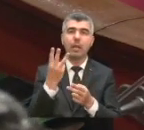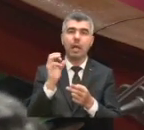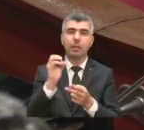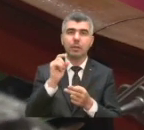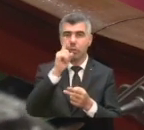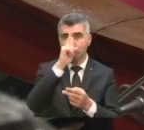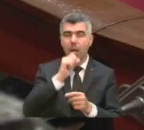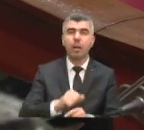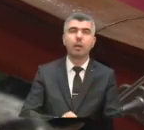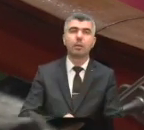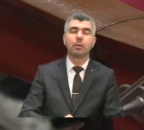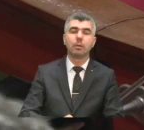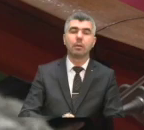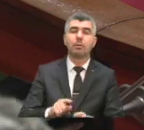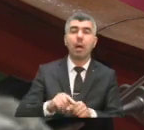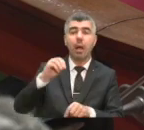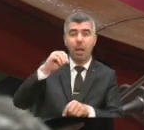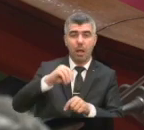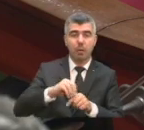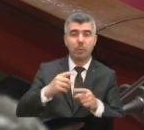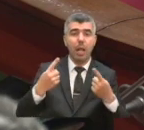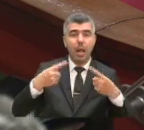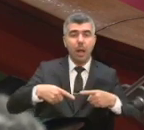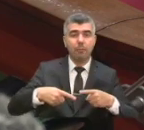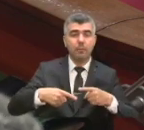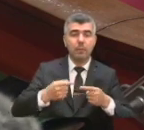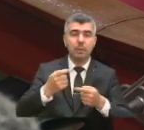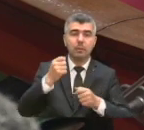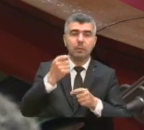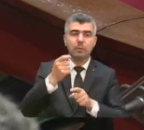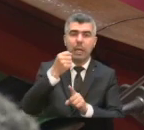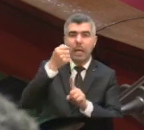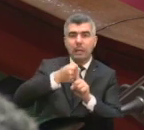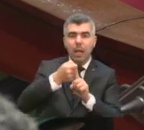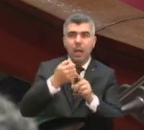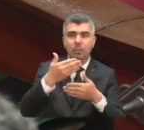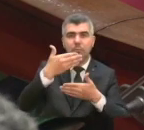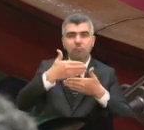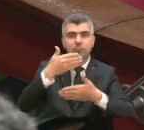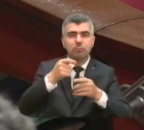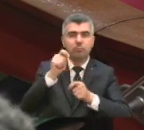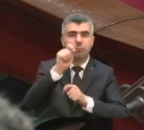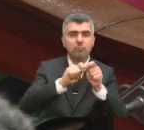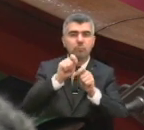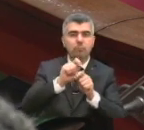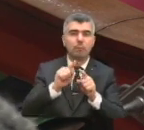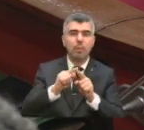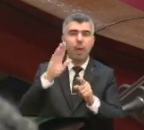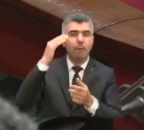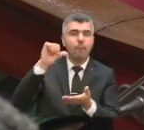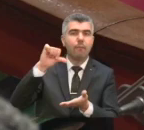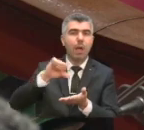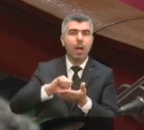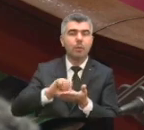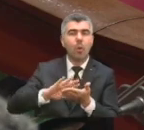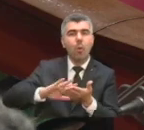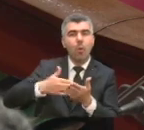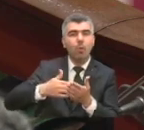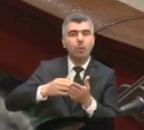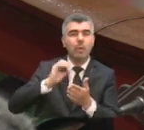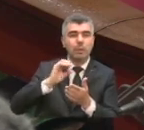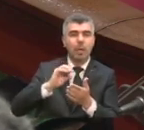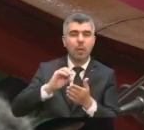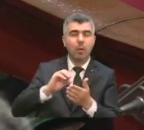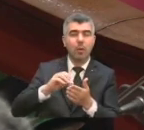وغادي يمكن أن هذا الملعب يعرف إصلاحات جوهرية. مدينة فاس عرفت إصلاحا شاملا لملعب الحسن